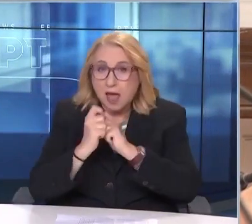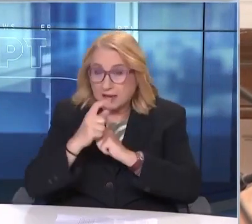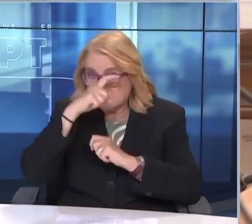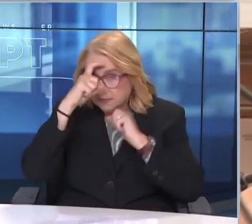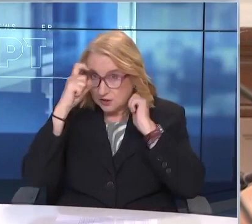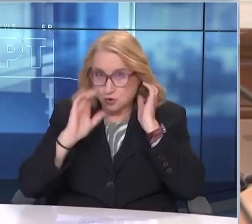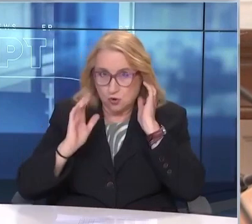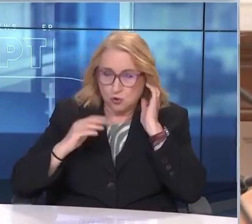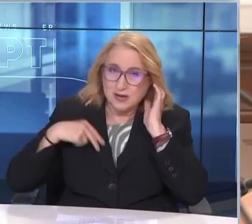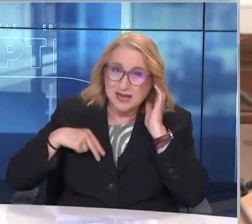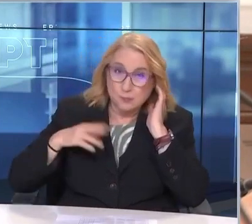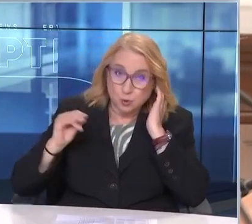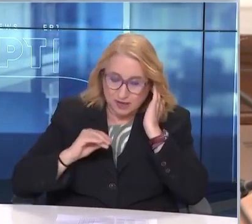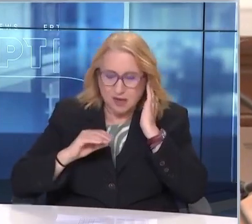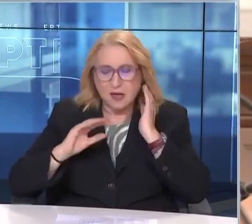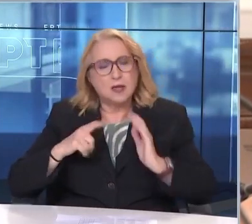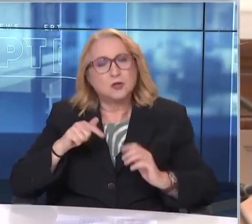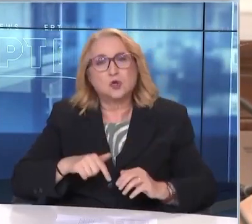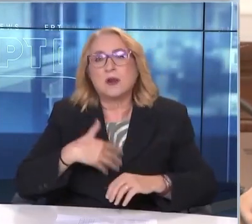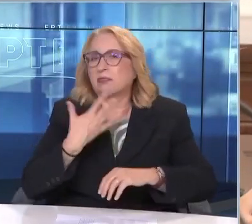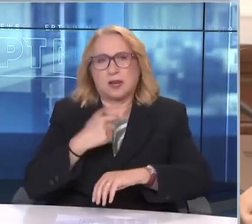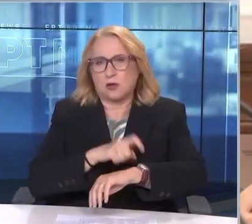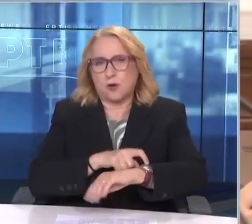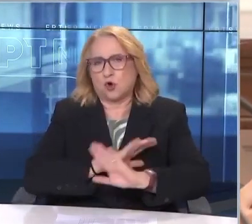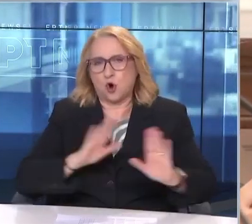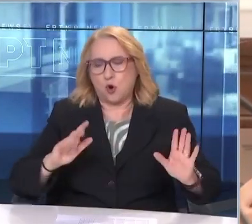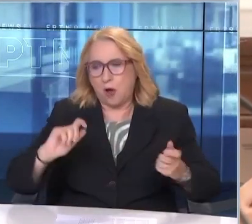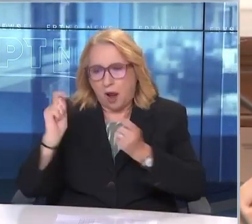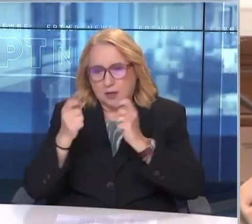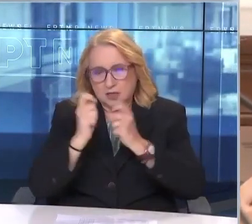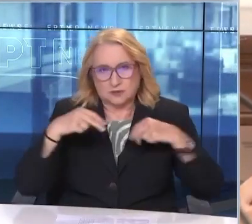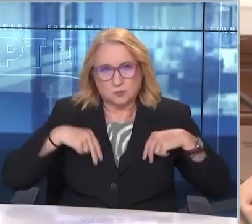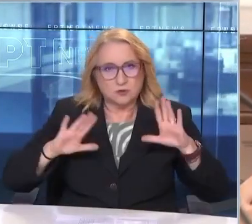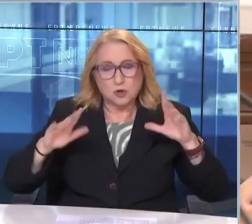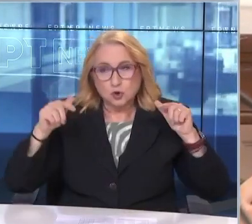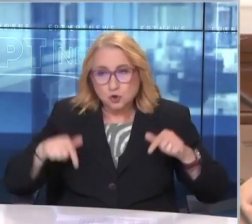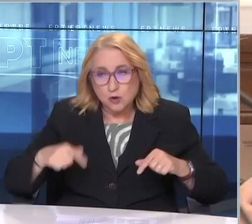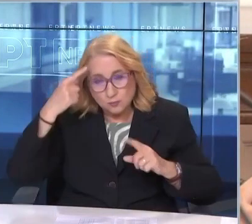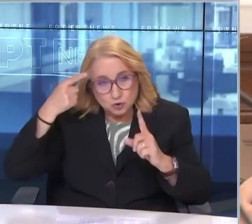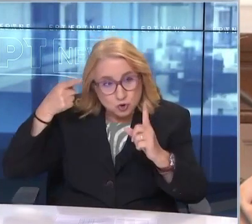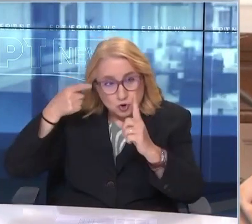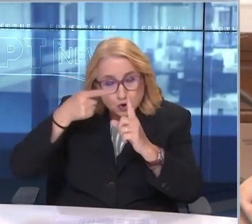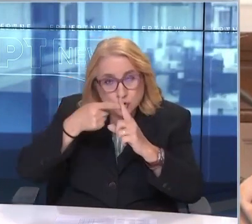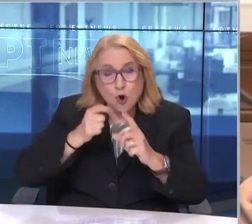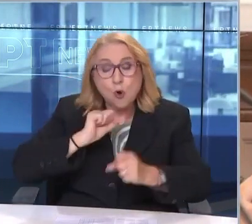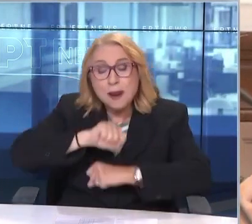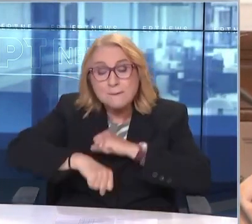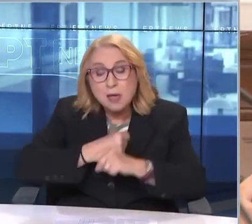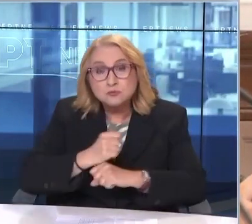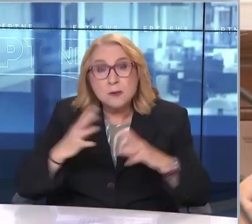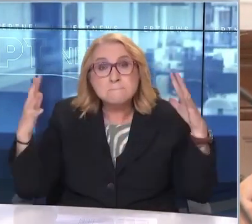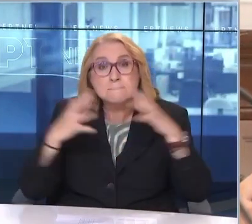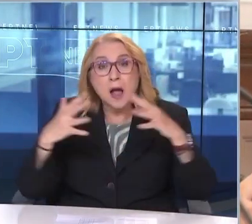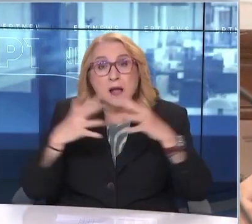χρειαζόμαστε τώρα είναι ένα επιτελείο μάχης με ένα κεντρικό σκοπό σε καθέναν από τους τομείς πολιτικής στους οποίους προείσαστε, να έχουμε ορατό